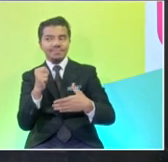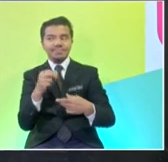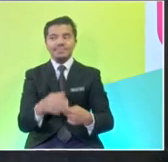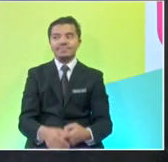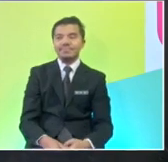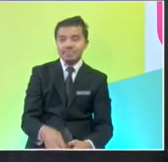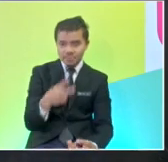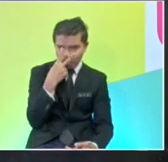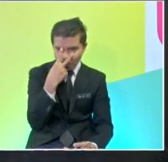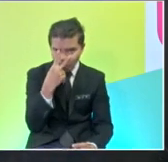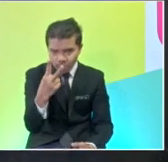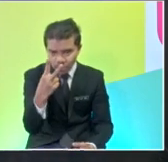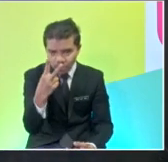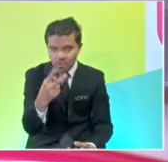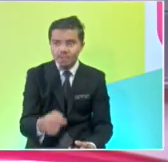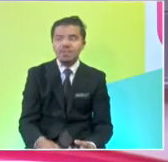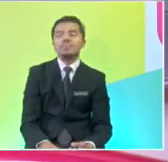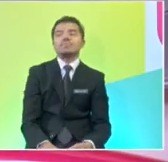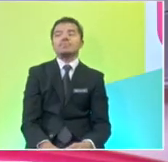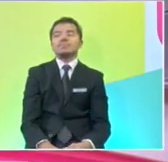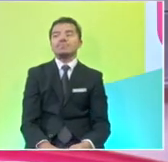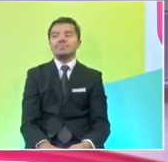cabang kedua akan dapat wanita